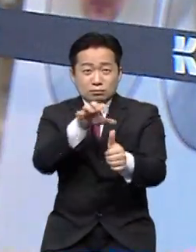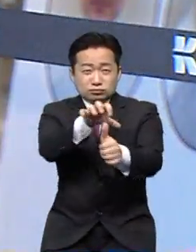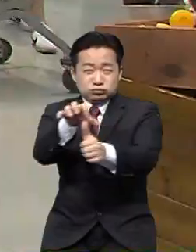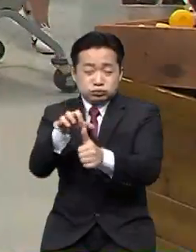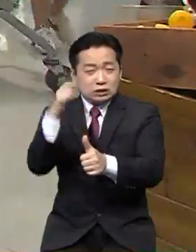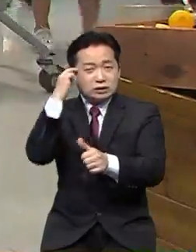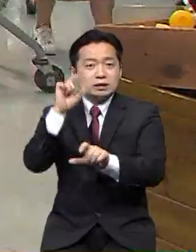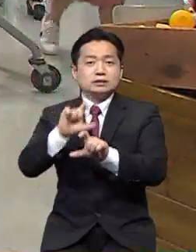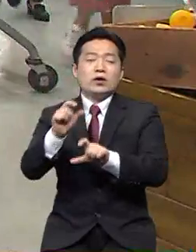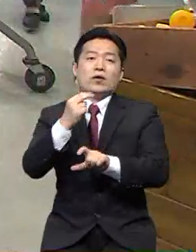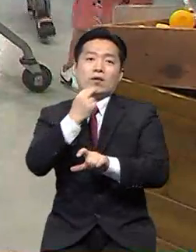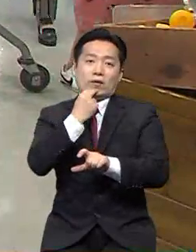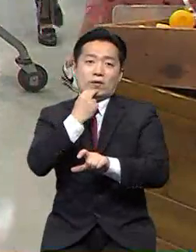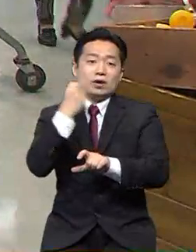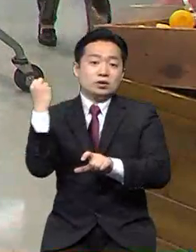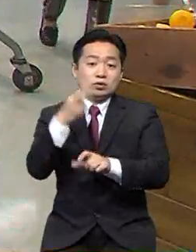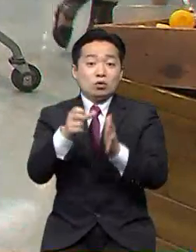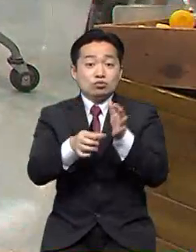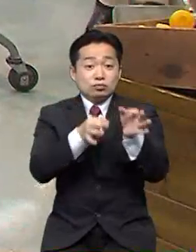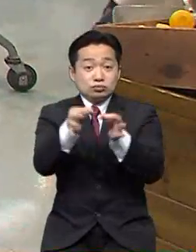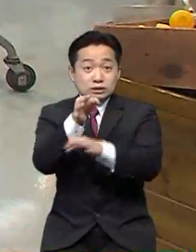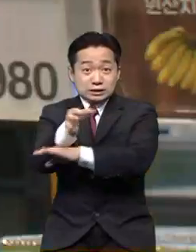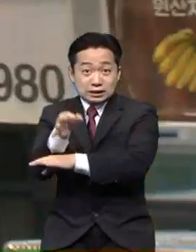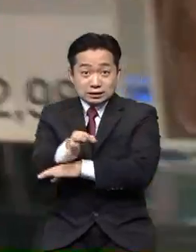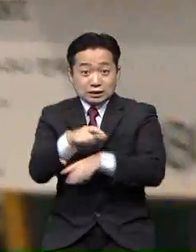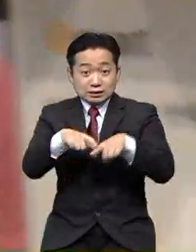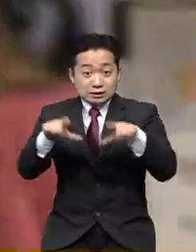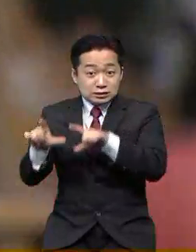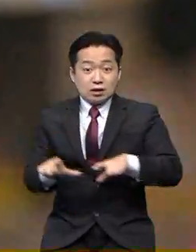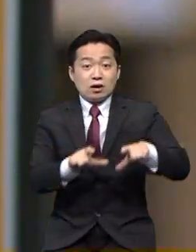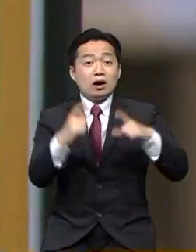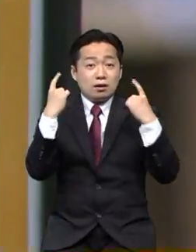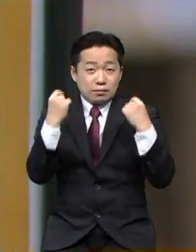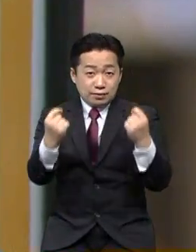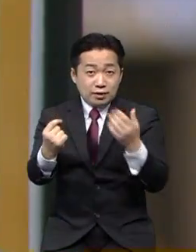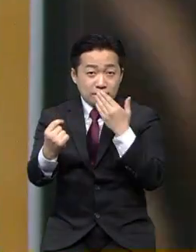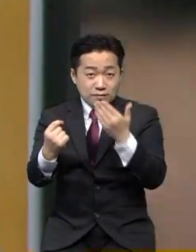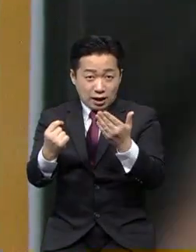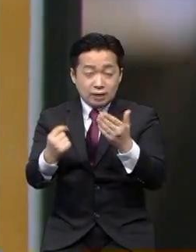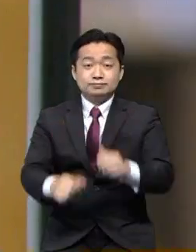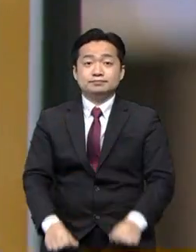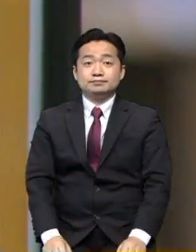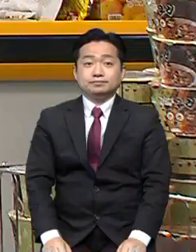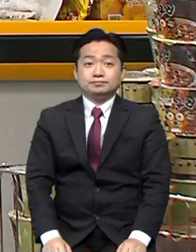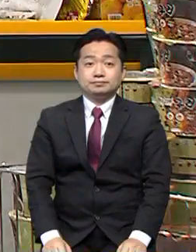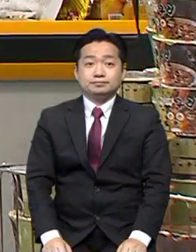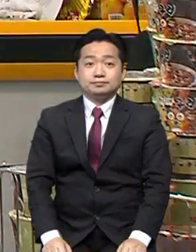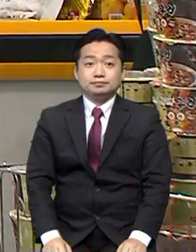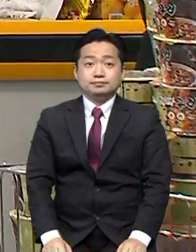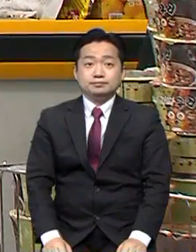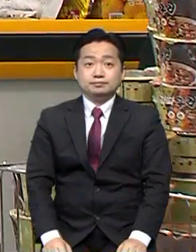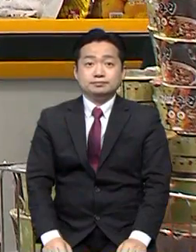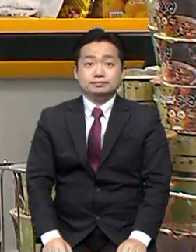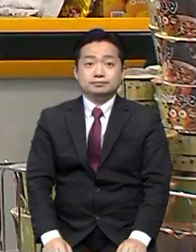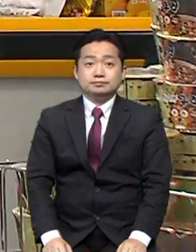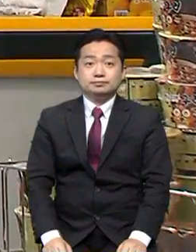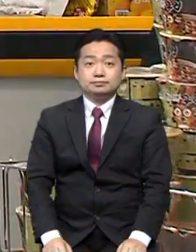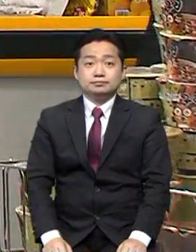있으며 생필품을 구매하는 등의 일상생활 자체는 유지할 수 있게끔 하겠다고 밝혔습니다. SBS 한지연입니다.